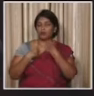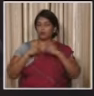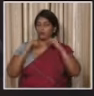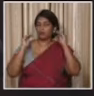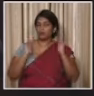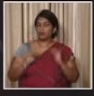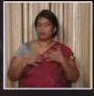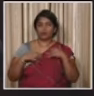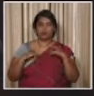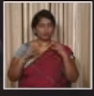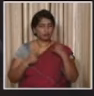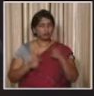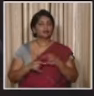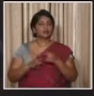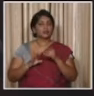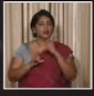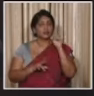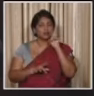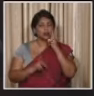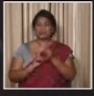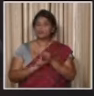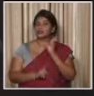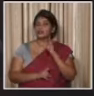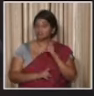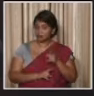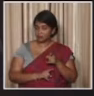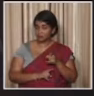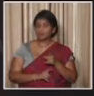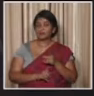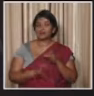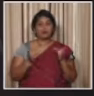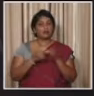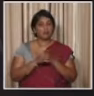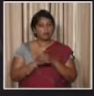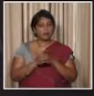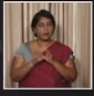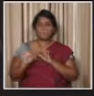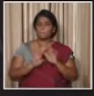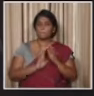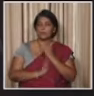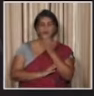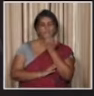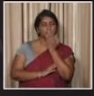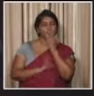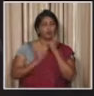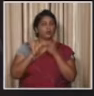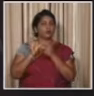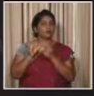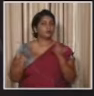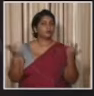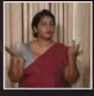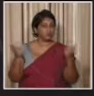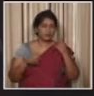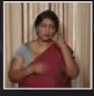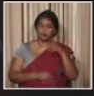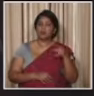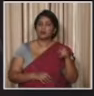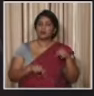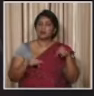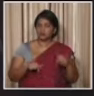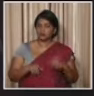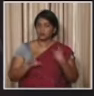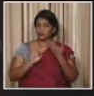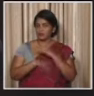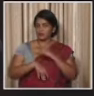wenakota Ranil Wickremasinghe janadhipathithuma athuru kandayame e palane nihanai uttara na enisa dan api